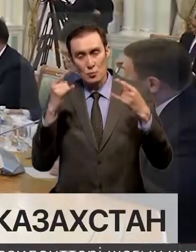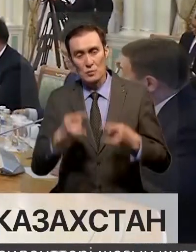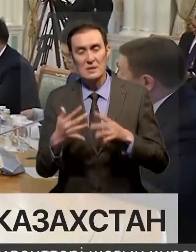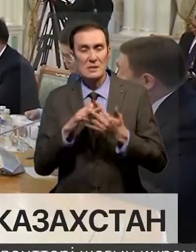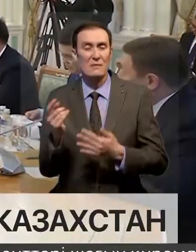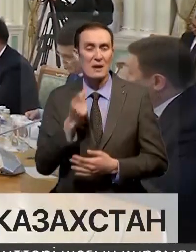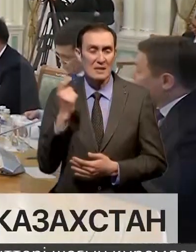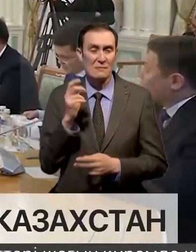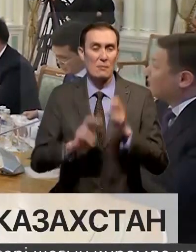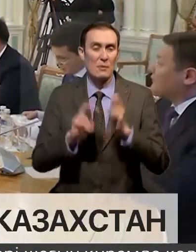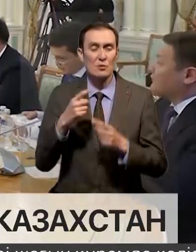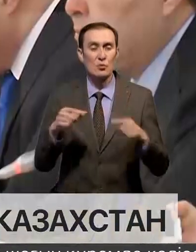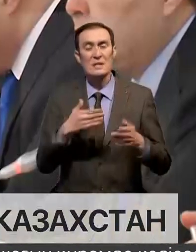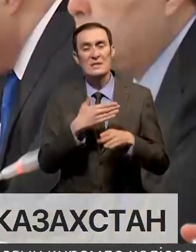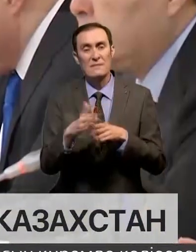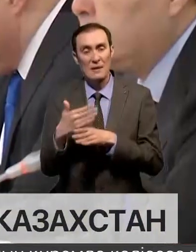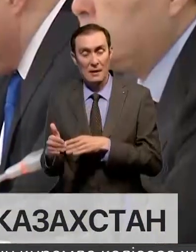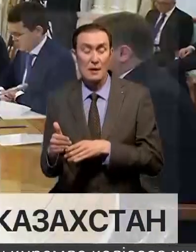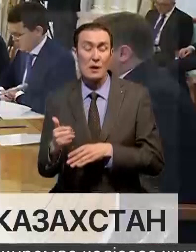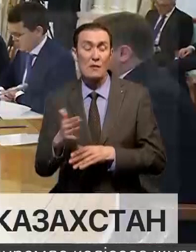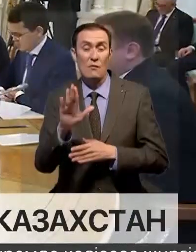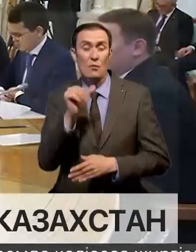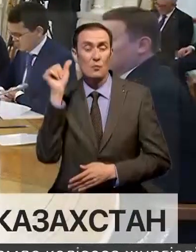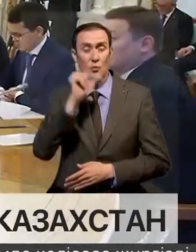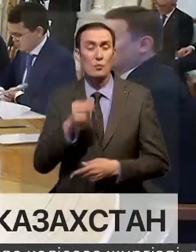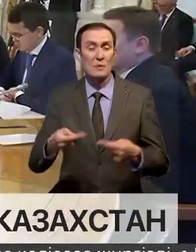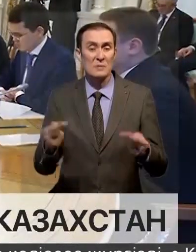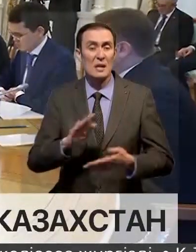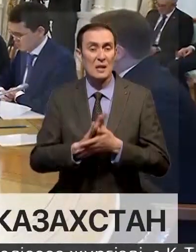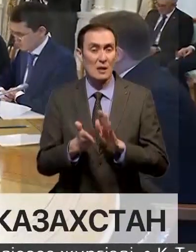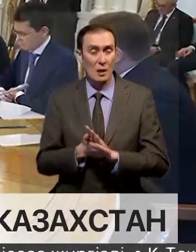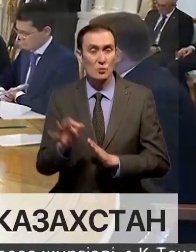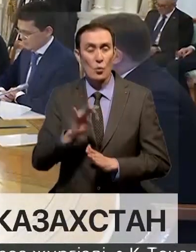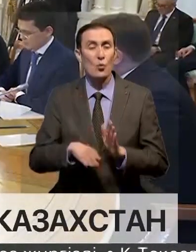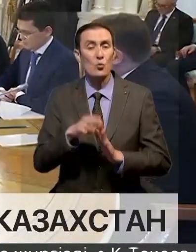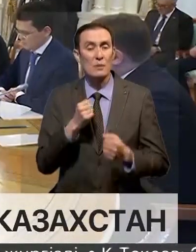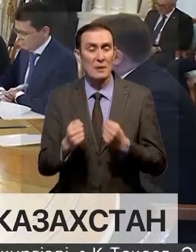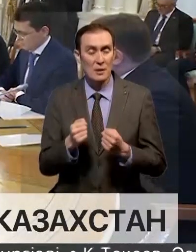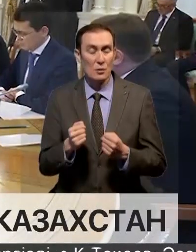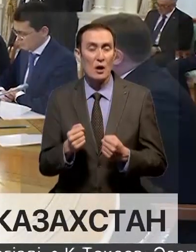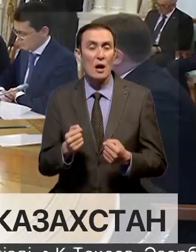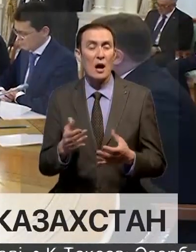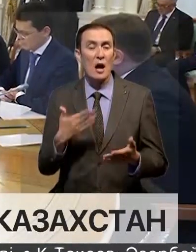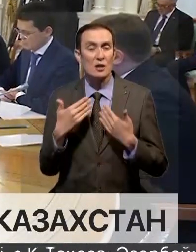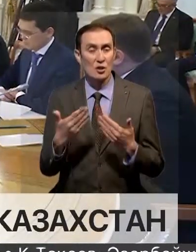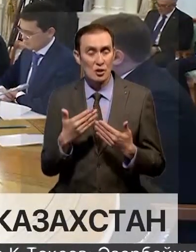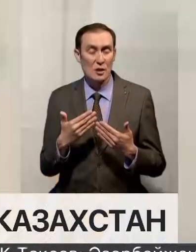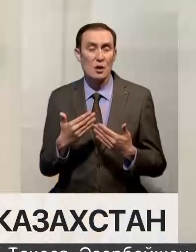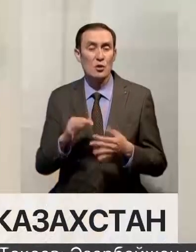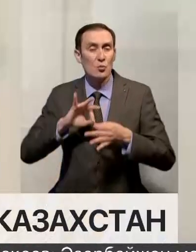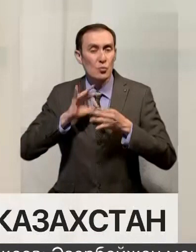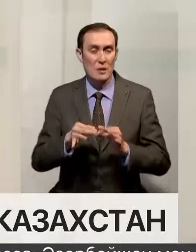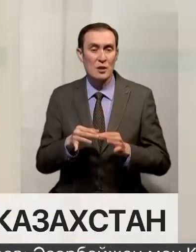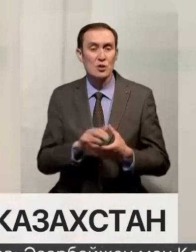хозяйство, промышленность и другие отрасли. В прошлом году мы подписали декларацию об укреплении стратегических отношений и